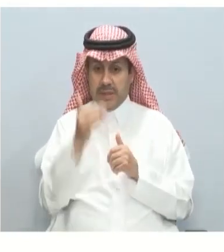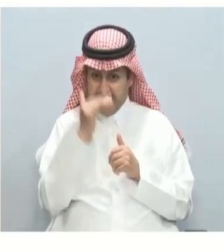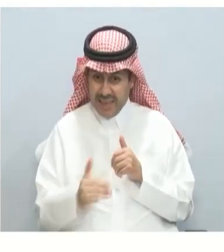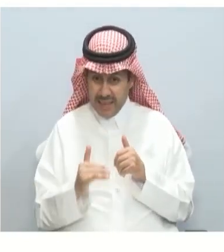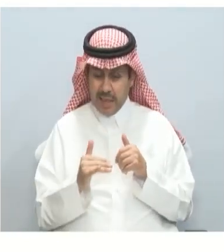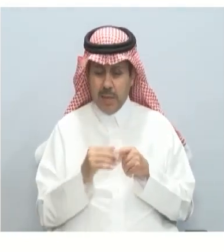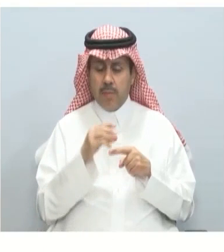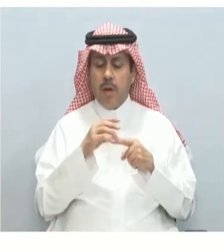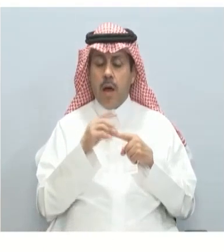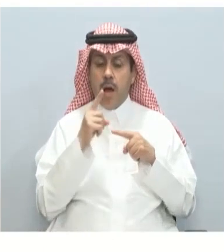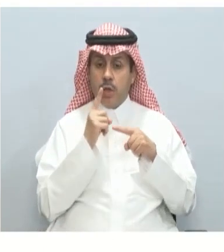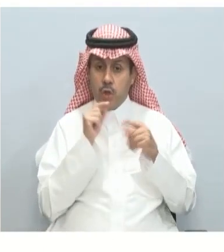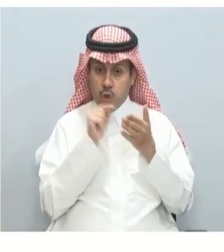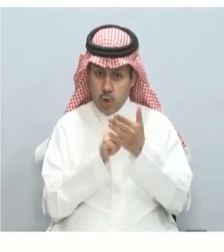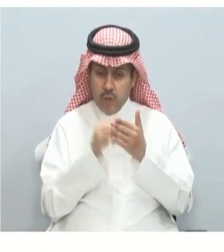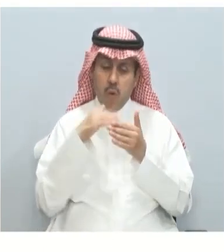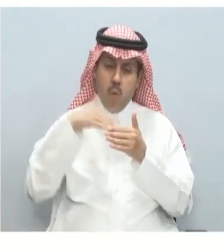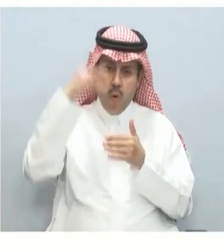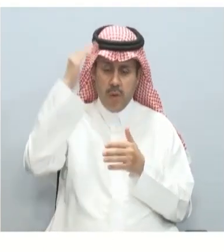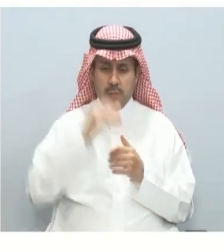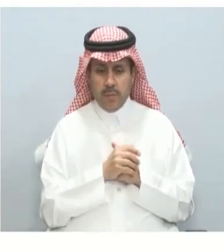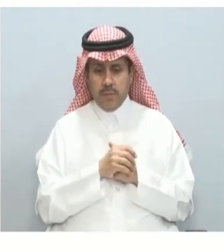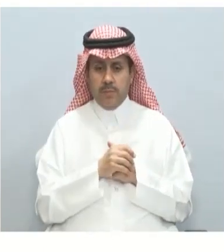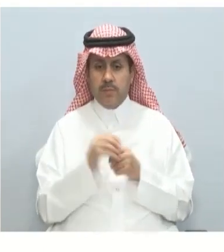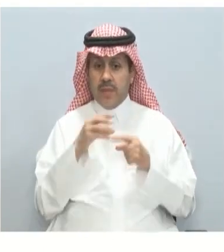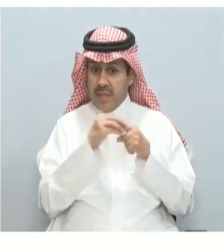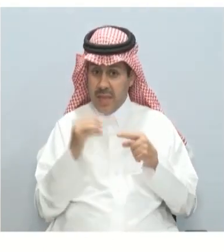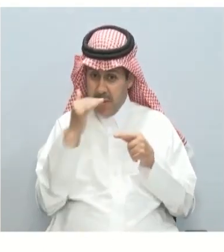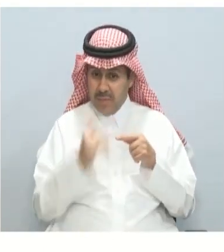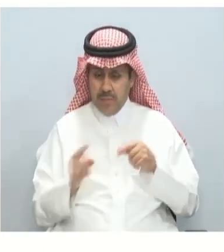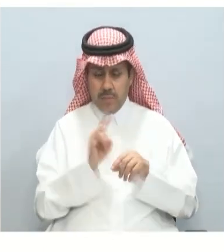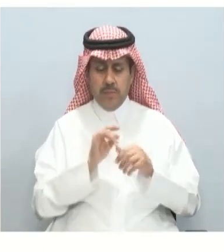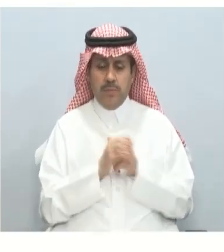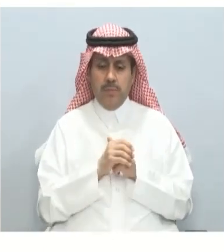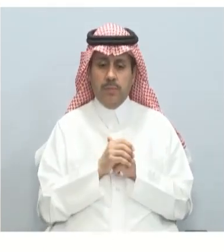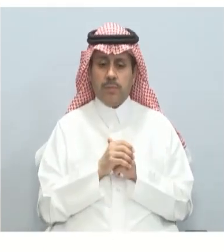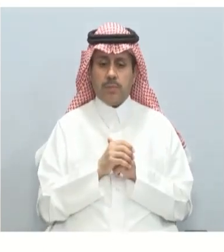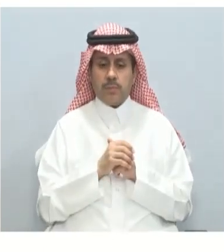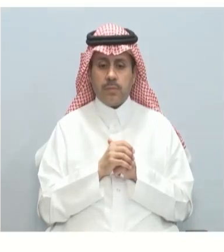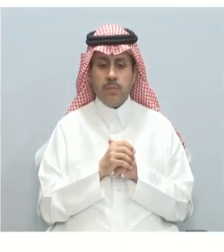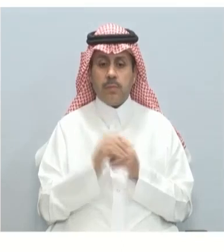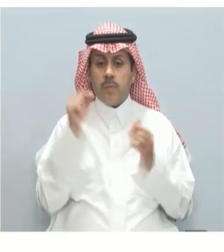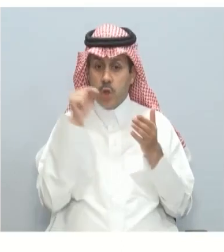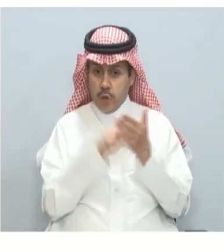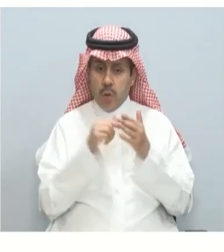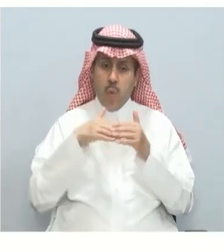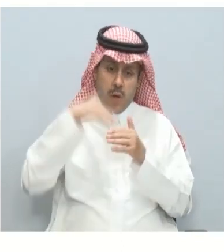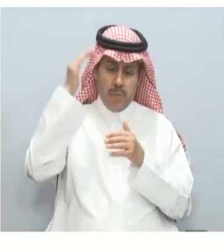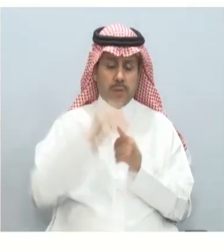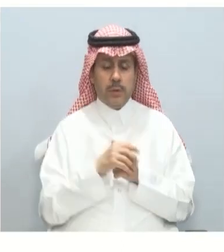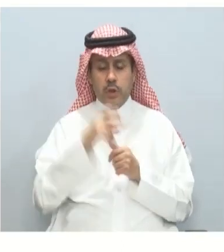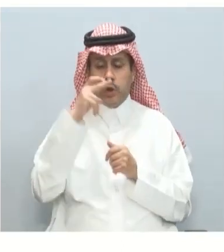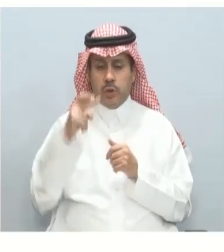تكون اكبر او تساوي صفرا فنحن ناخذ اللي داخل الجذر نقول اكبر او يساوي صفر نحل